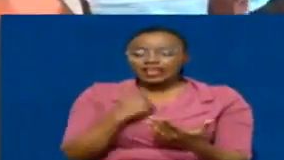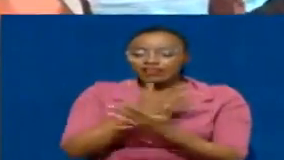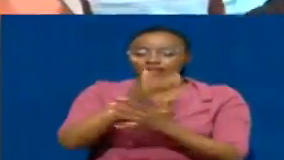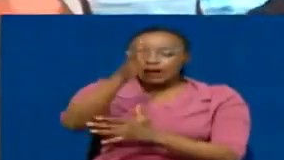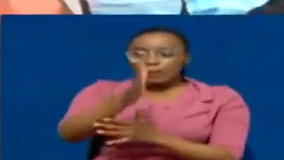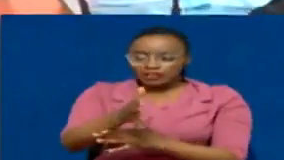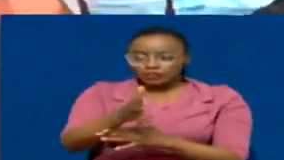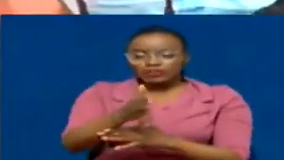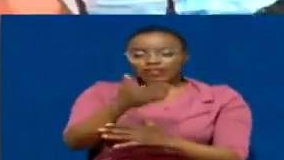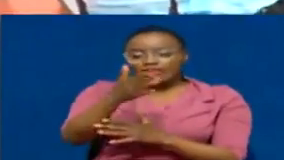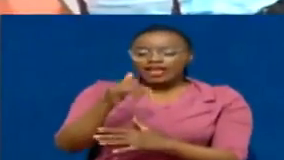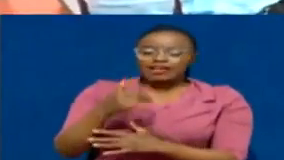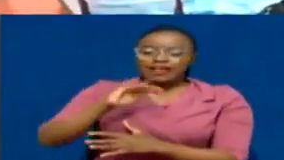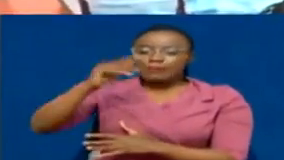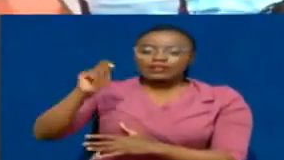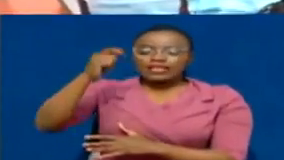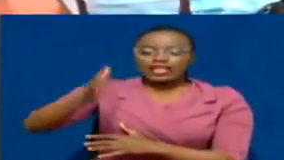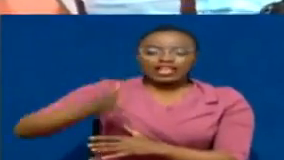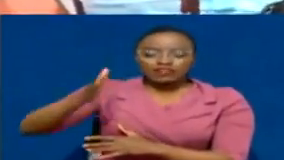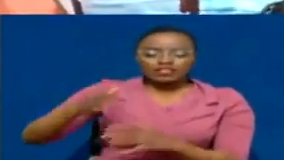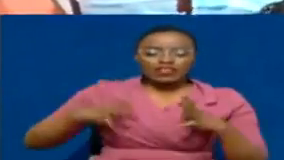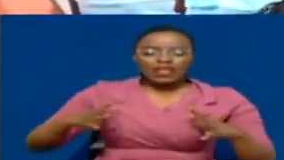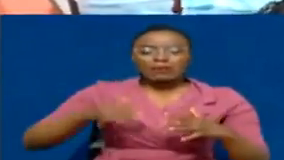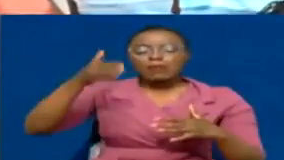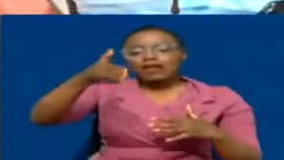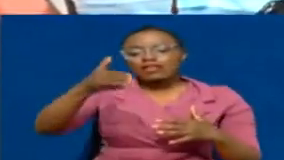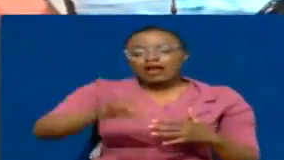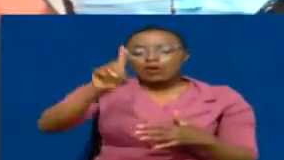Hakuna mtu wa Mount Kenya hako hapo. Huko Naivasha watu wa